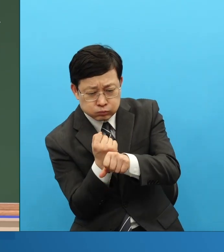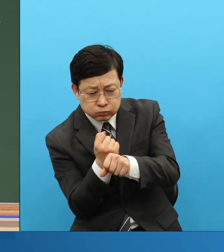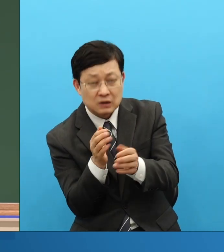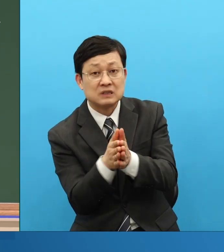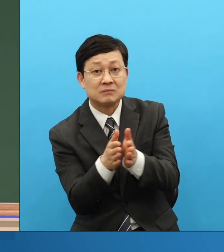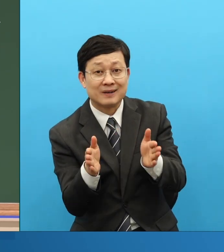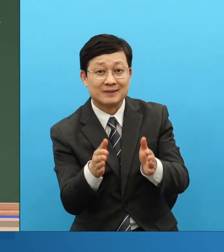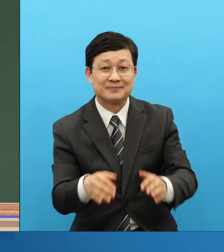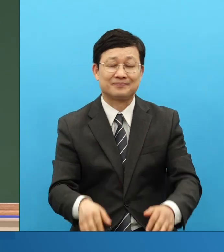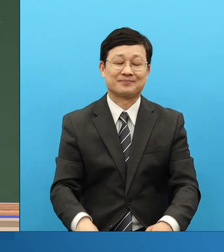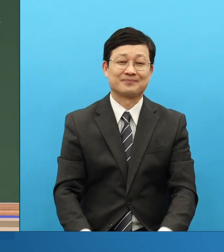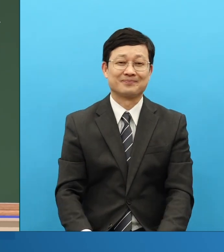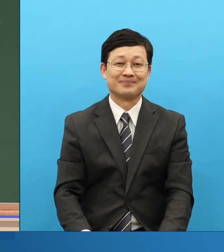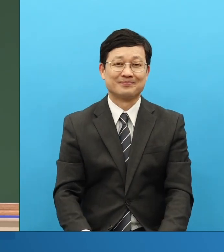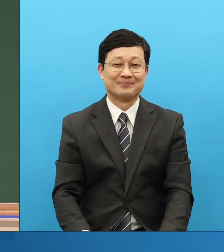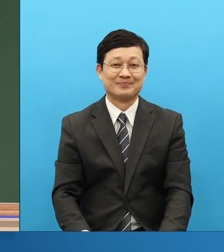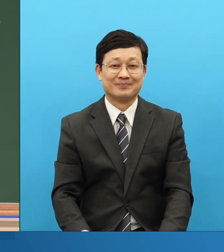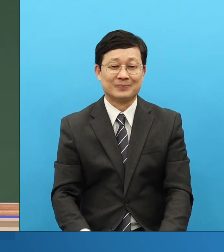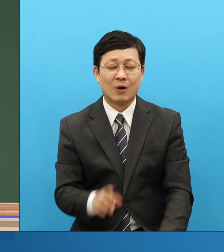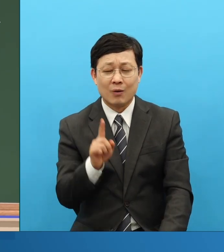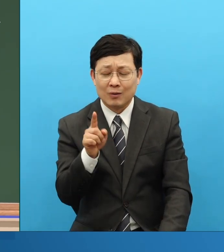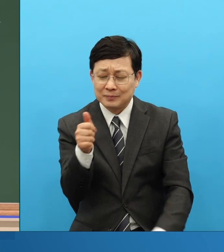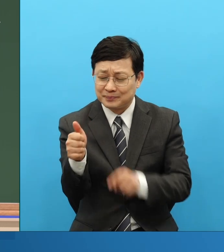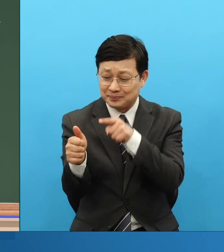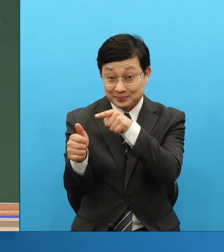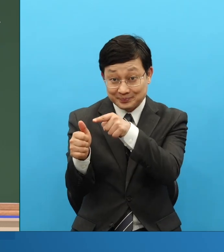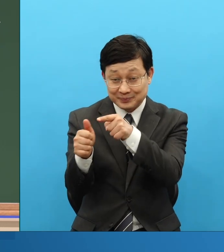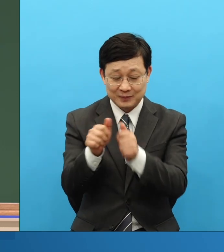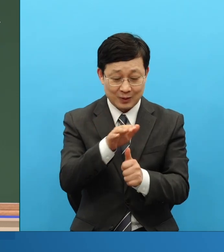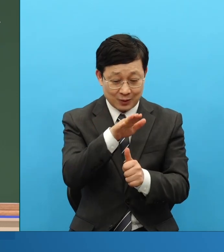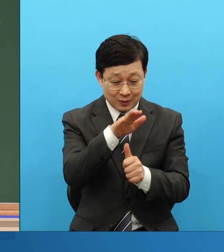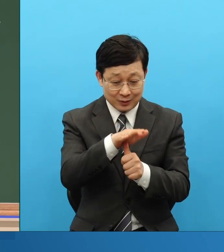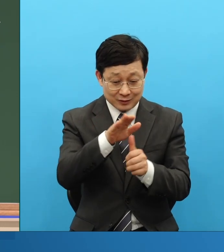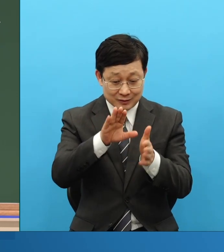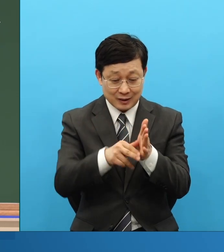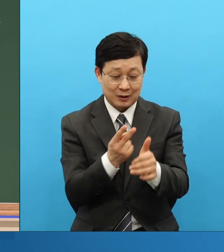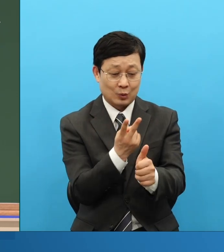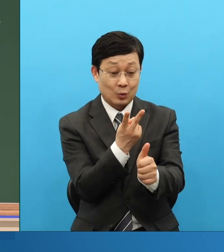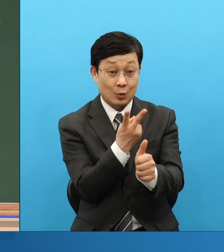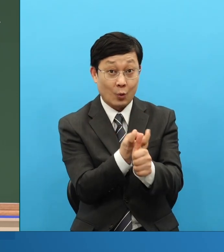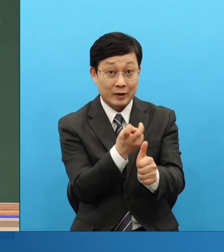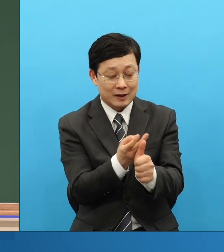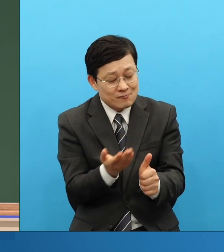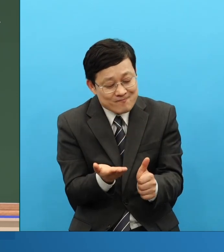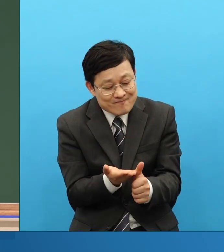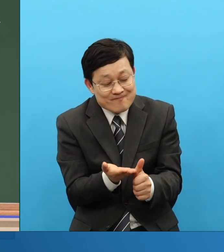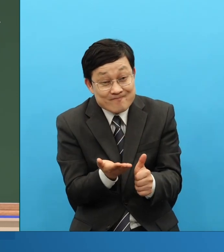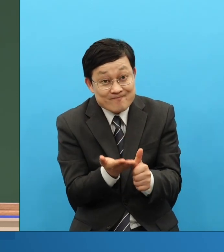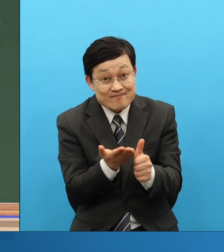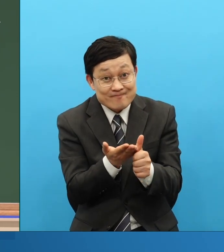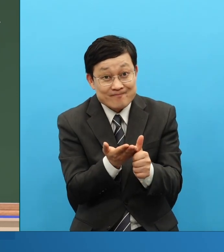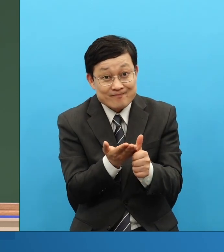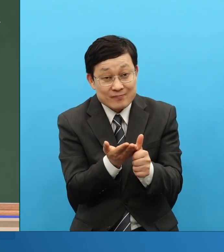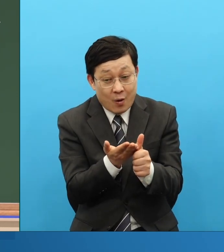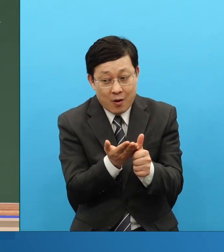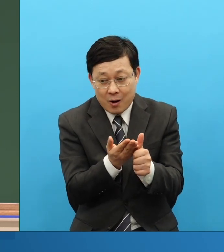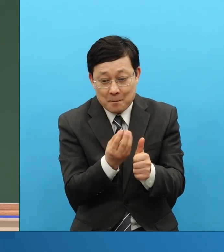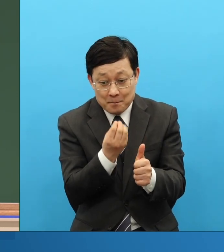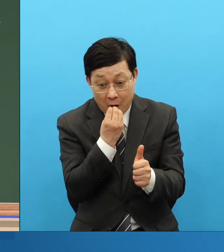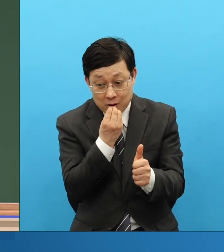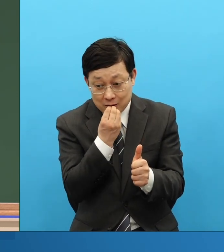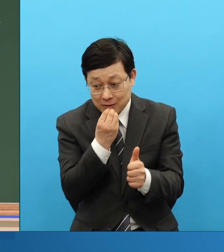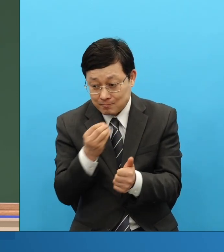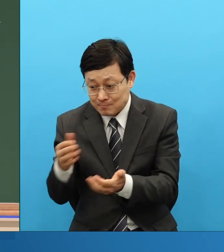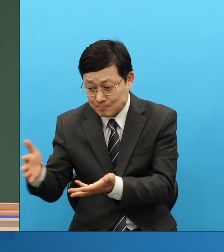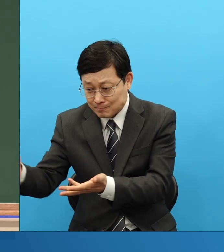토끼를 키운 거예요. That when he was young, they had a rabbit in his home. 토끼를 키우니까 이제 먹을 것을 갖다 줘야 되겠죠.